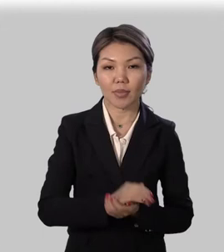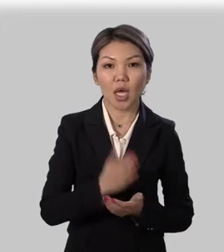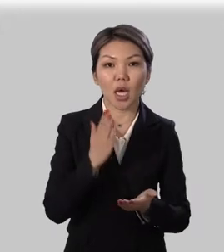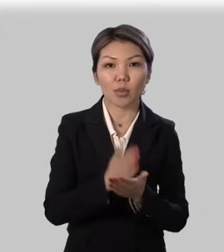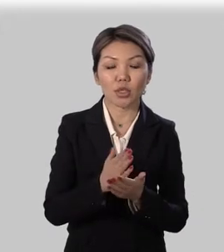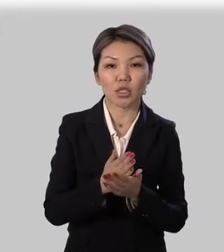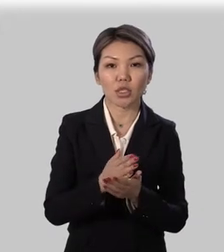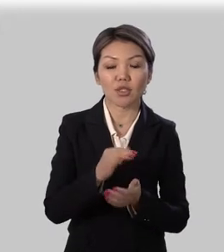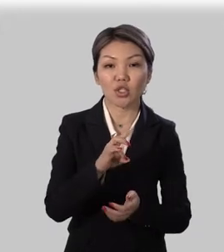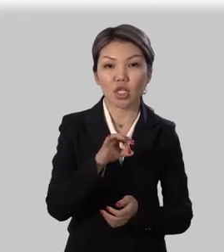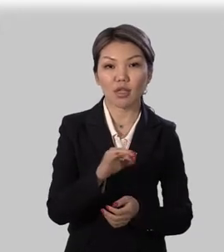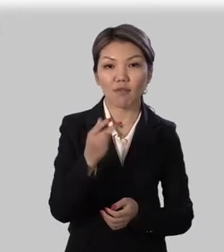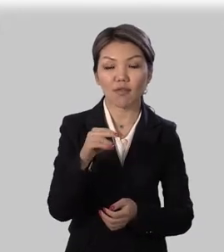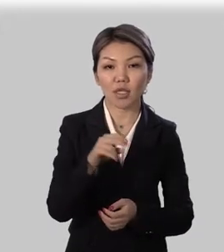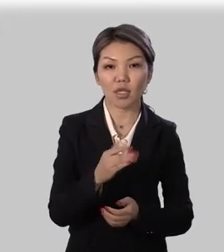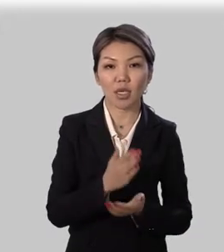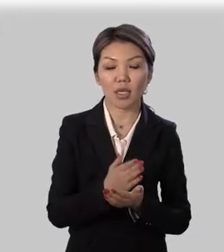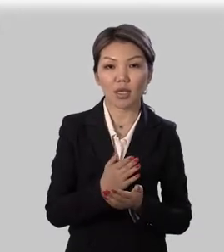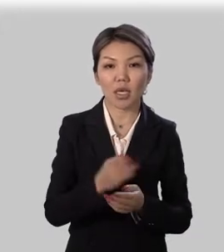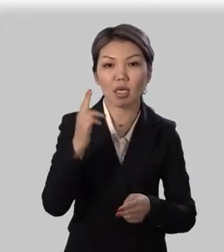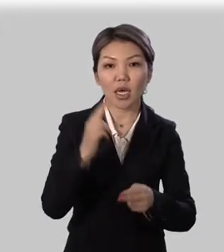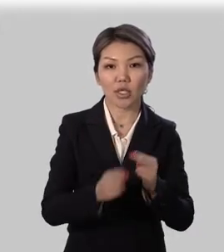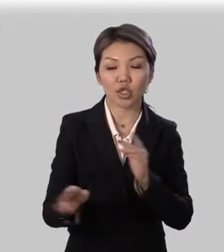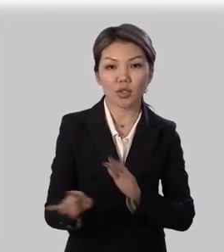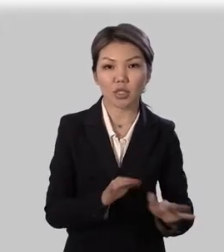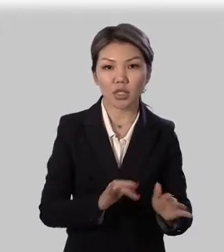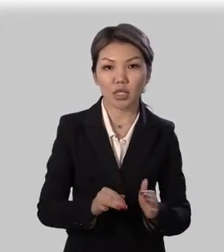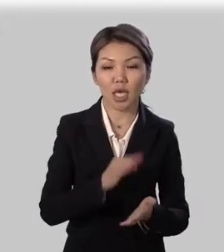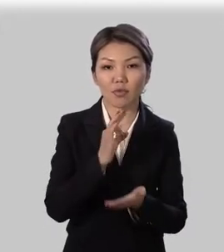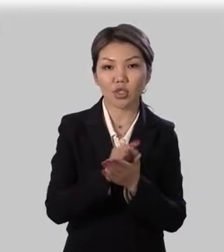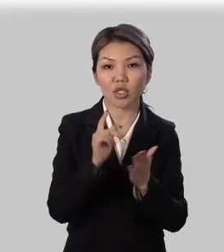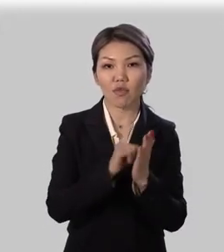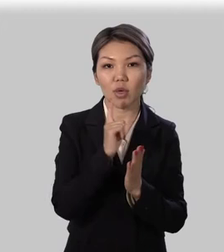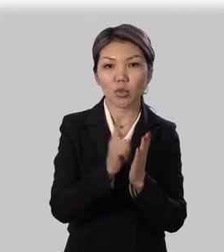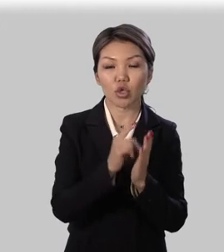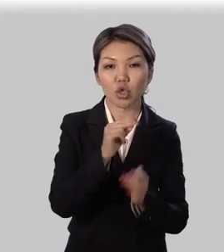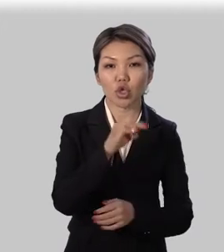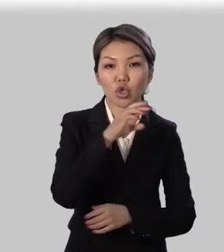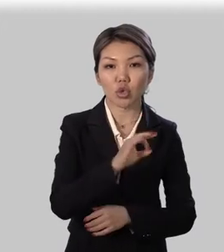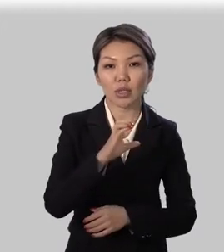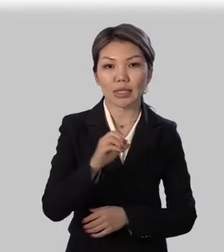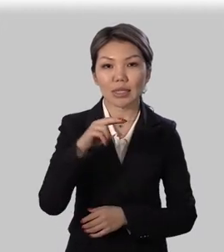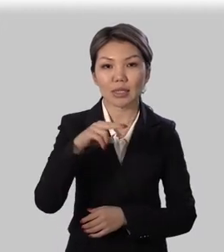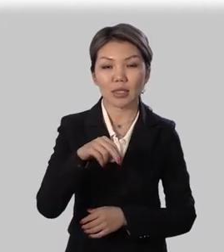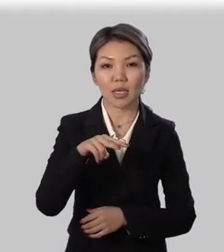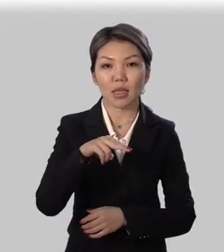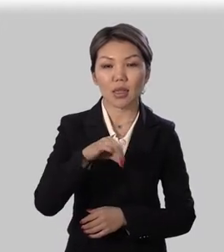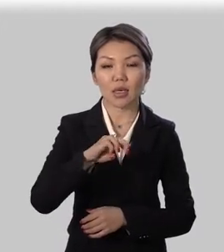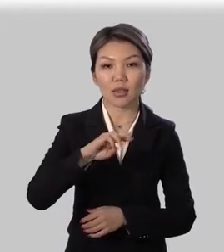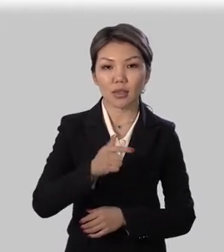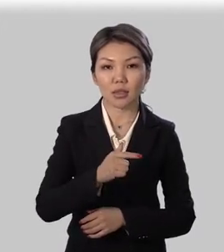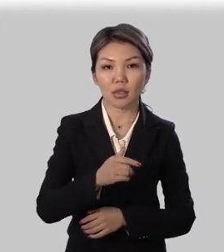действие которое достигло предела завершилась и отвечает на вопрос что с делать